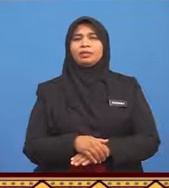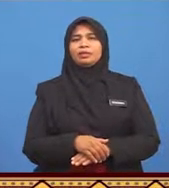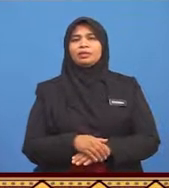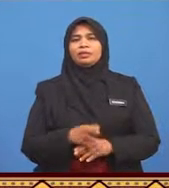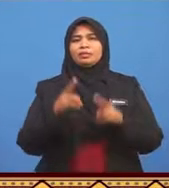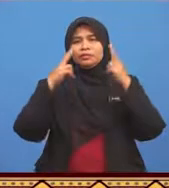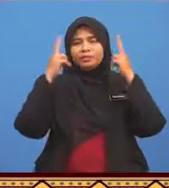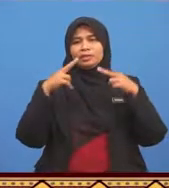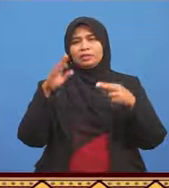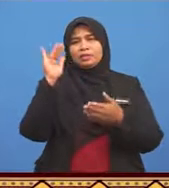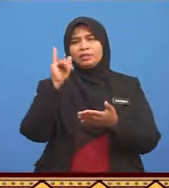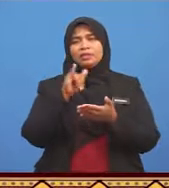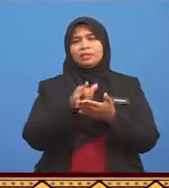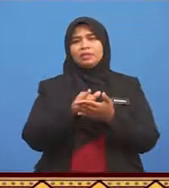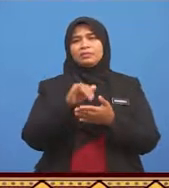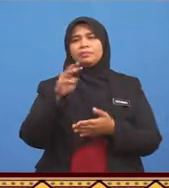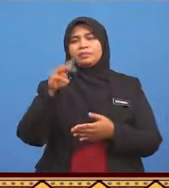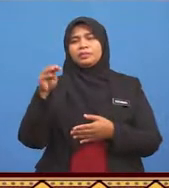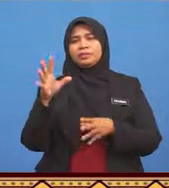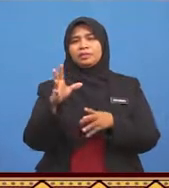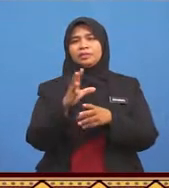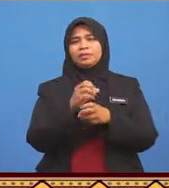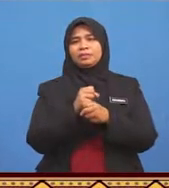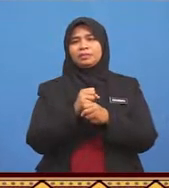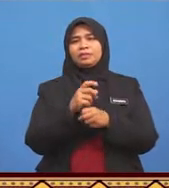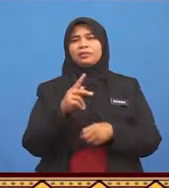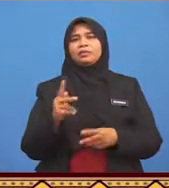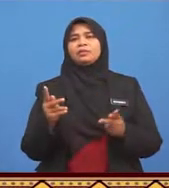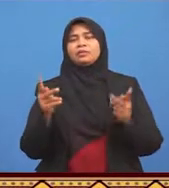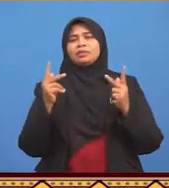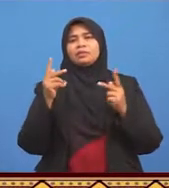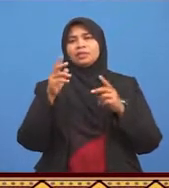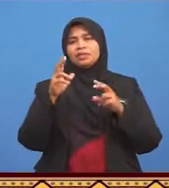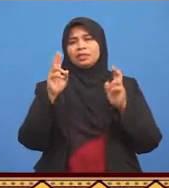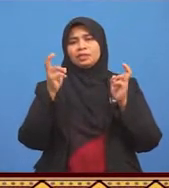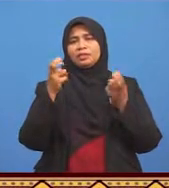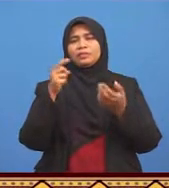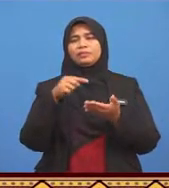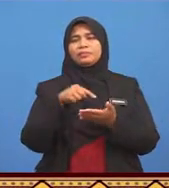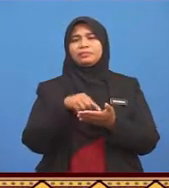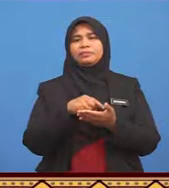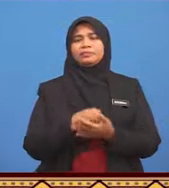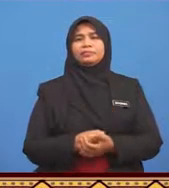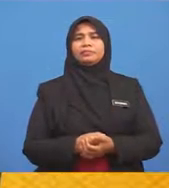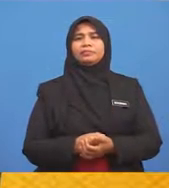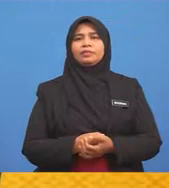Alhamdulillah, Ustazah yakin murid-murid dapat menguasai subtopik yang baru kita pelajari